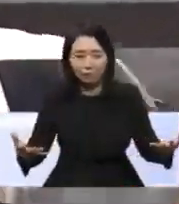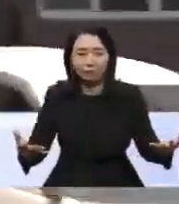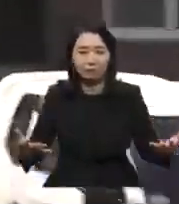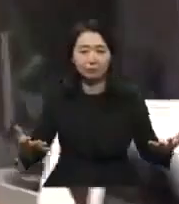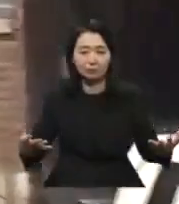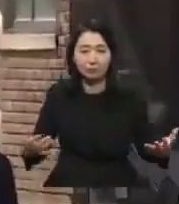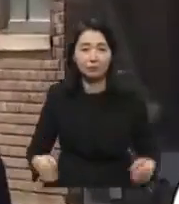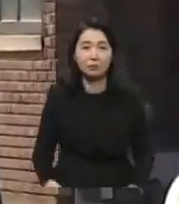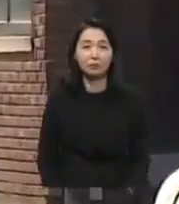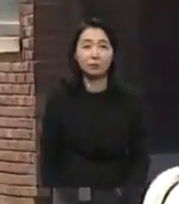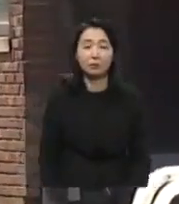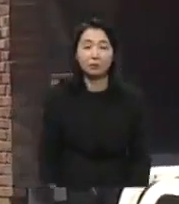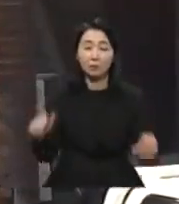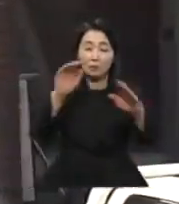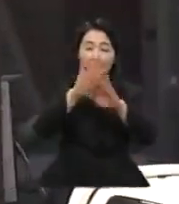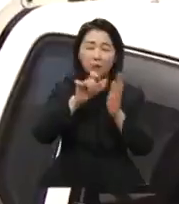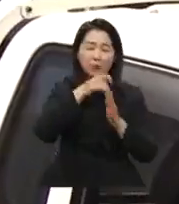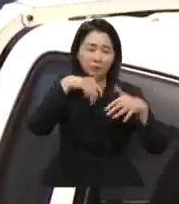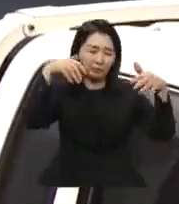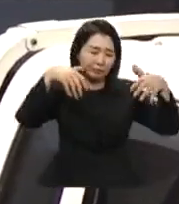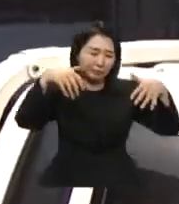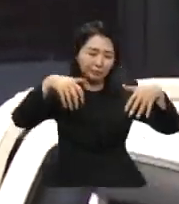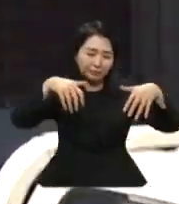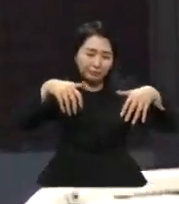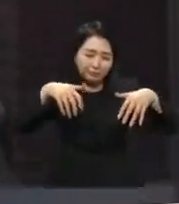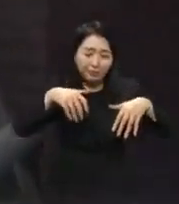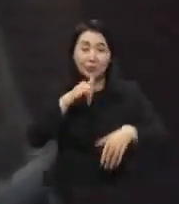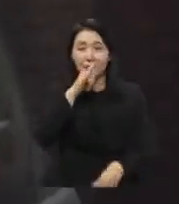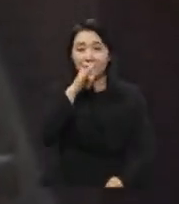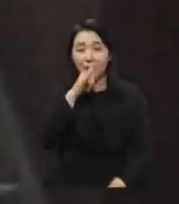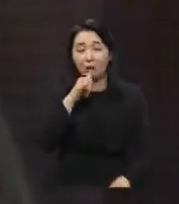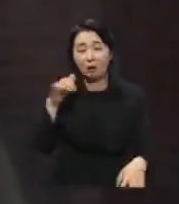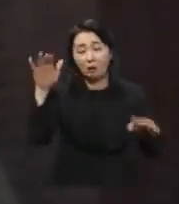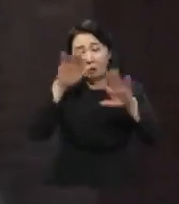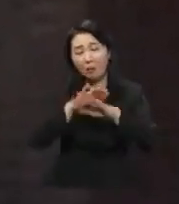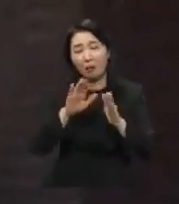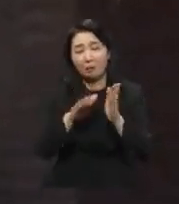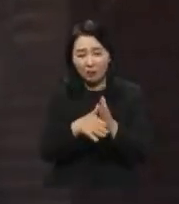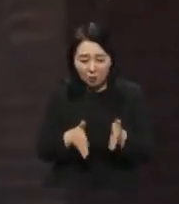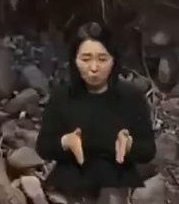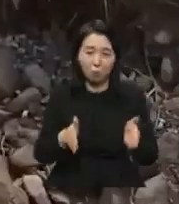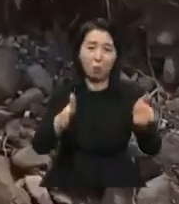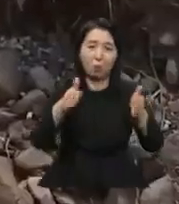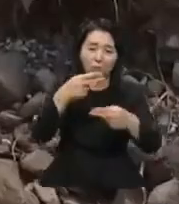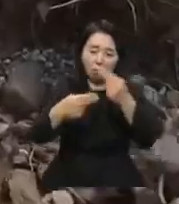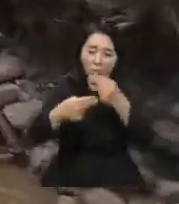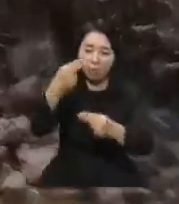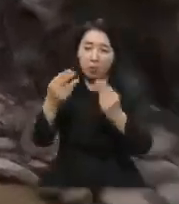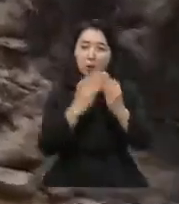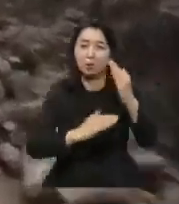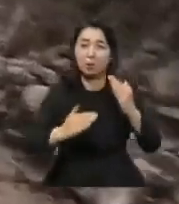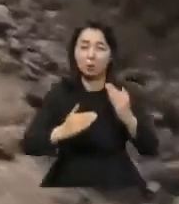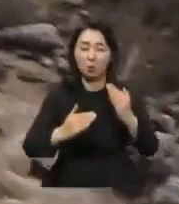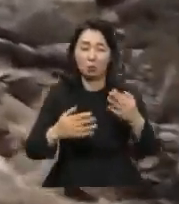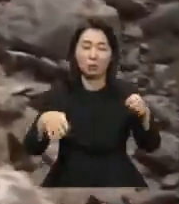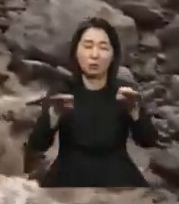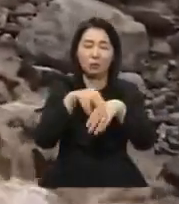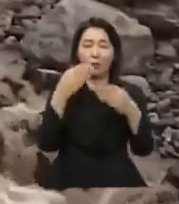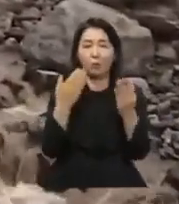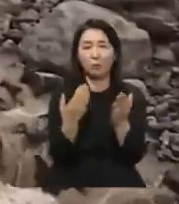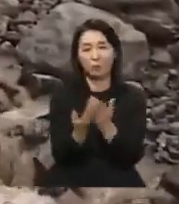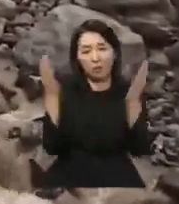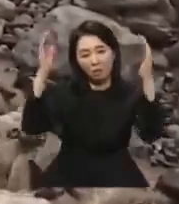그리고 지난 밤 사이엔 비가 더 내리면서 하룻밤 사이에 도로나 재방 등 공공시설이 유실됐다는 신고가